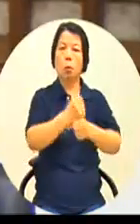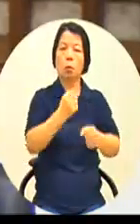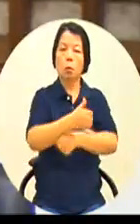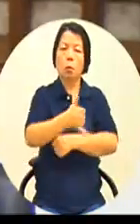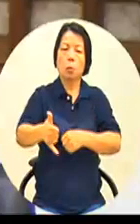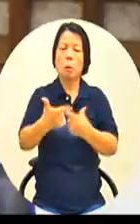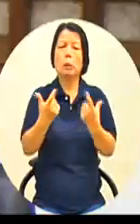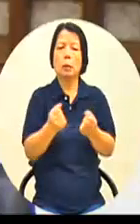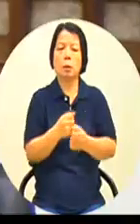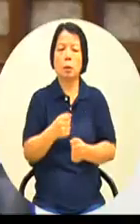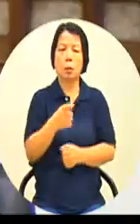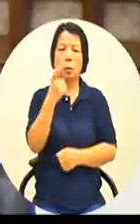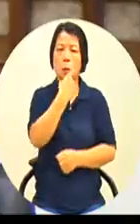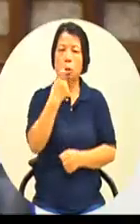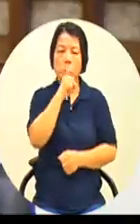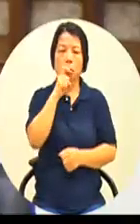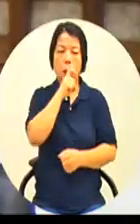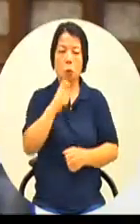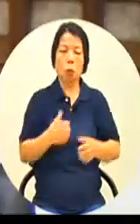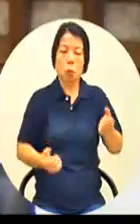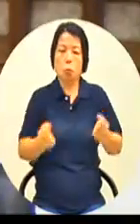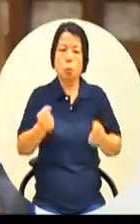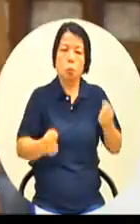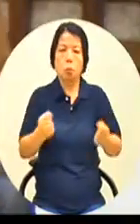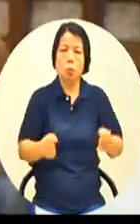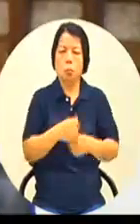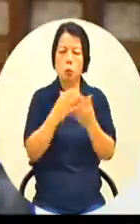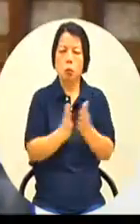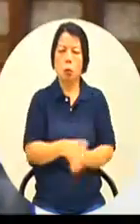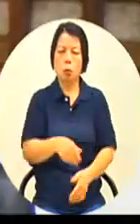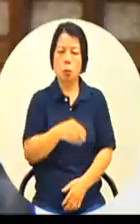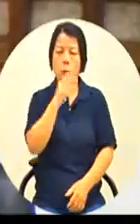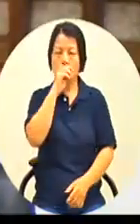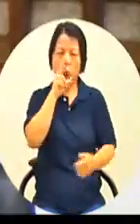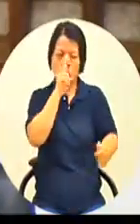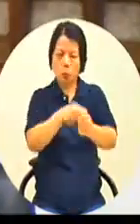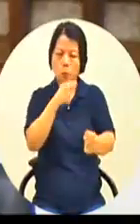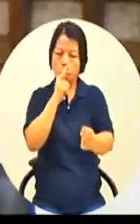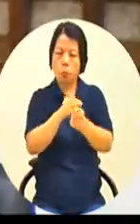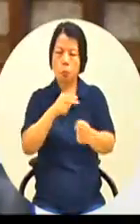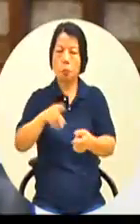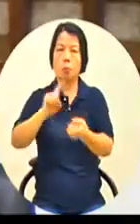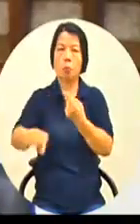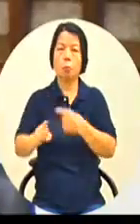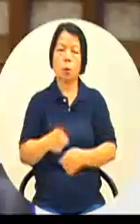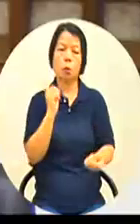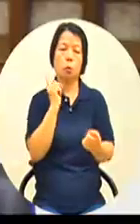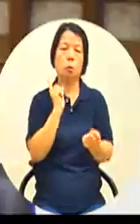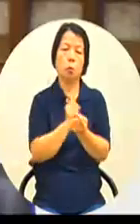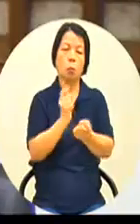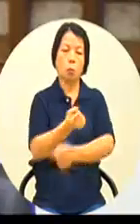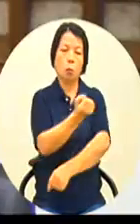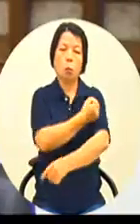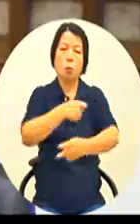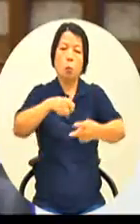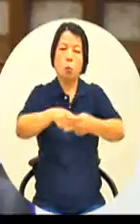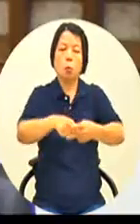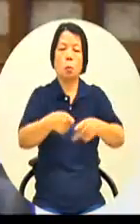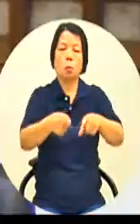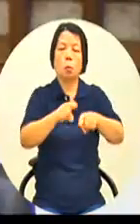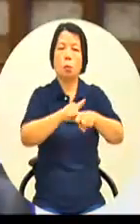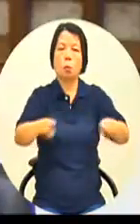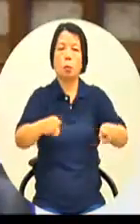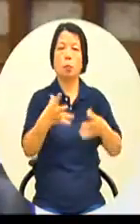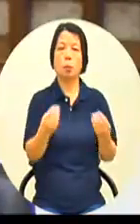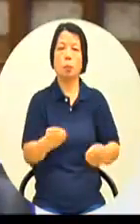牌呢？他拢落落迄唔捌伊个兼无卫生个呢？这有当时啊，实在是对这老干朋友无公平，伊毋是爱